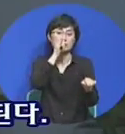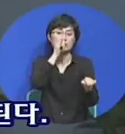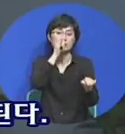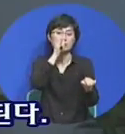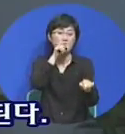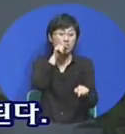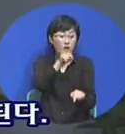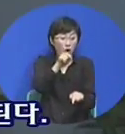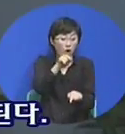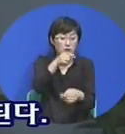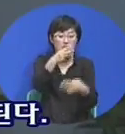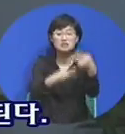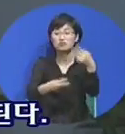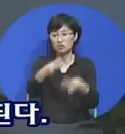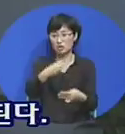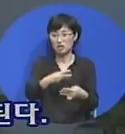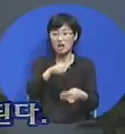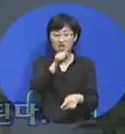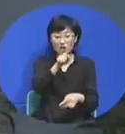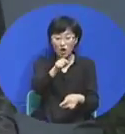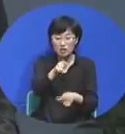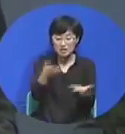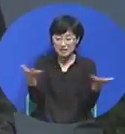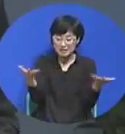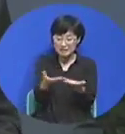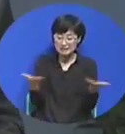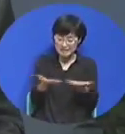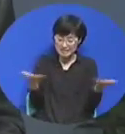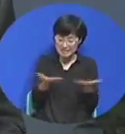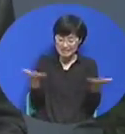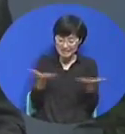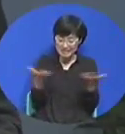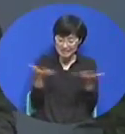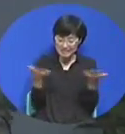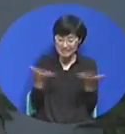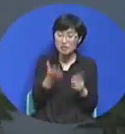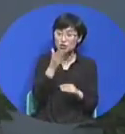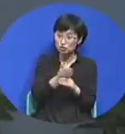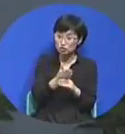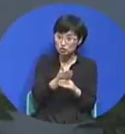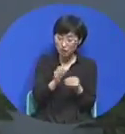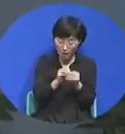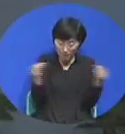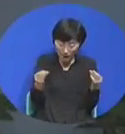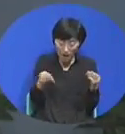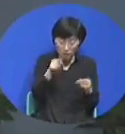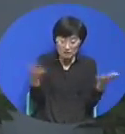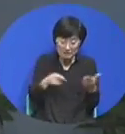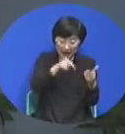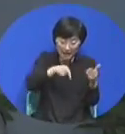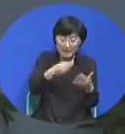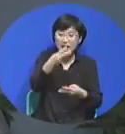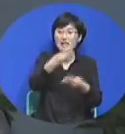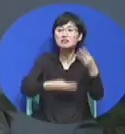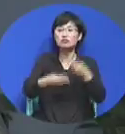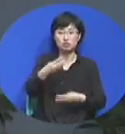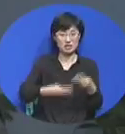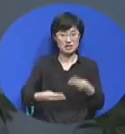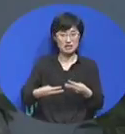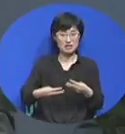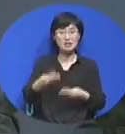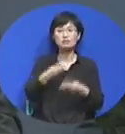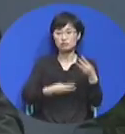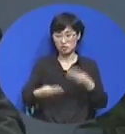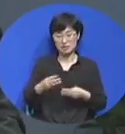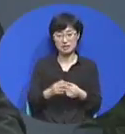너는 그루터기라. You are a remnant. 너는 직장에서 어려움 당하지만 직장 살릴 그루터기라. Though you're facing hardships in your workplace, you are the remnant